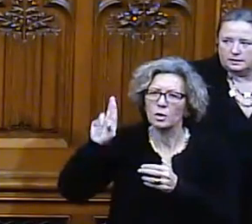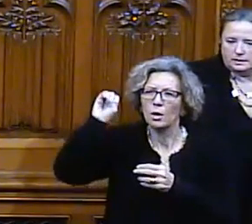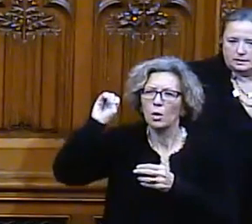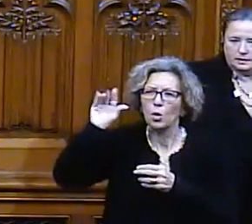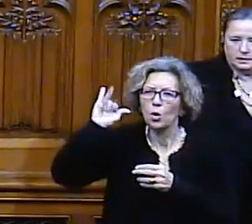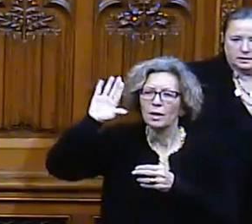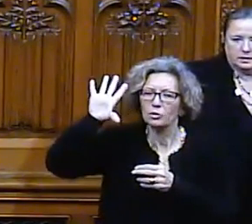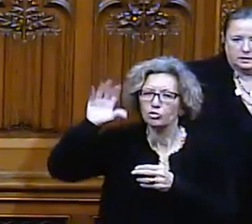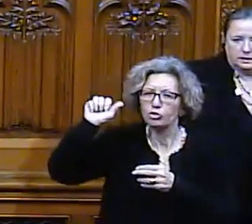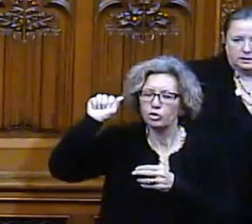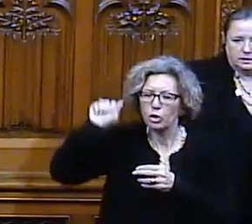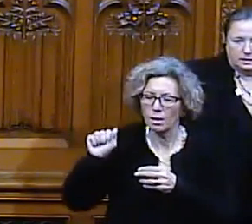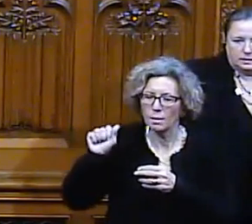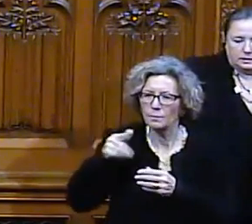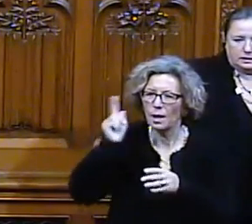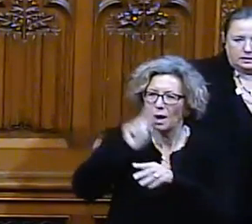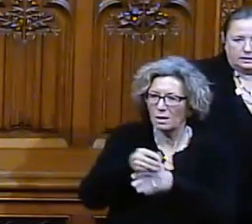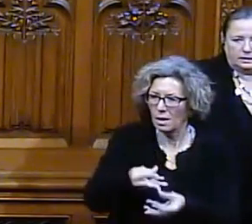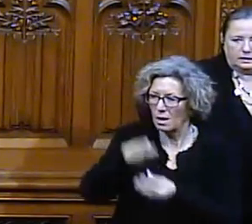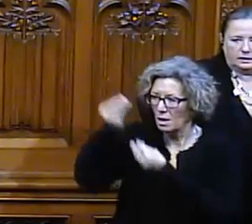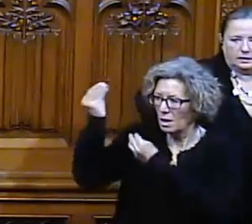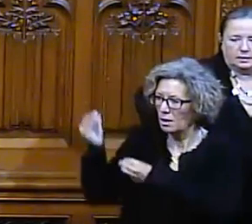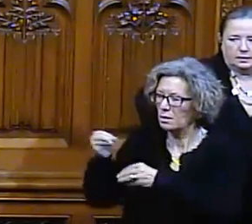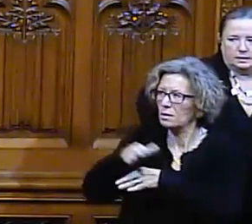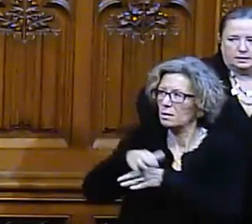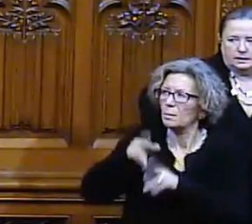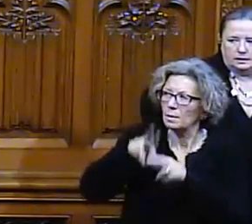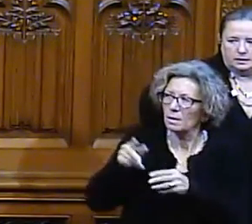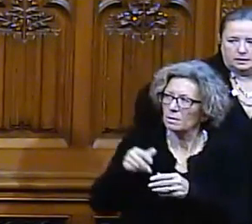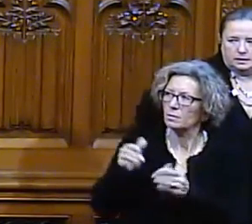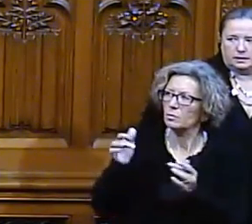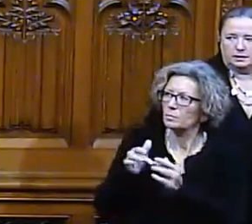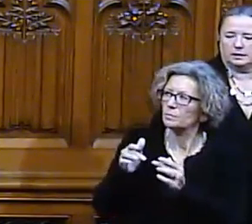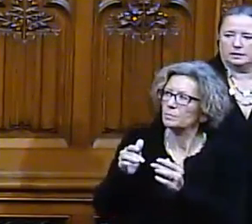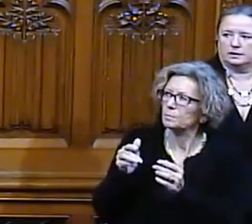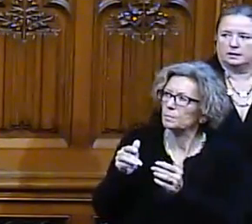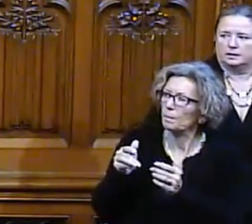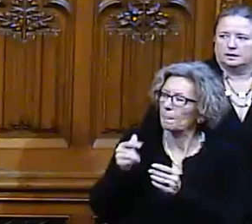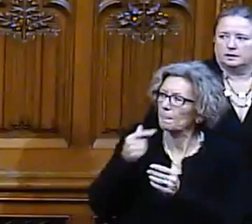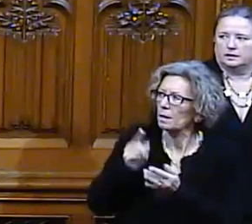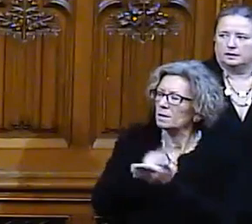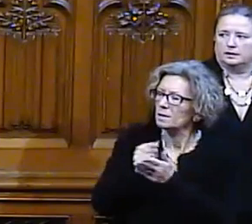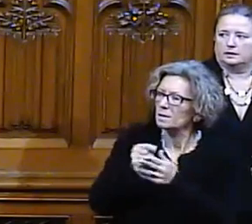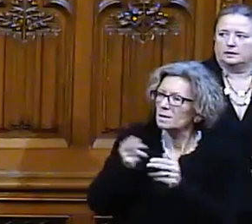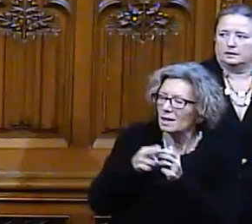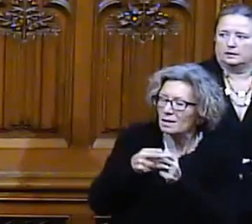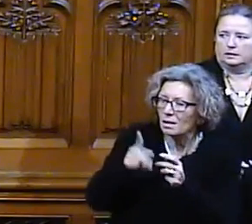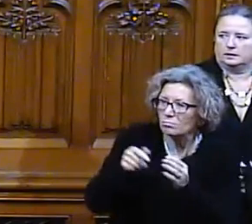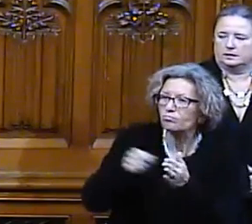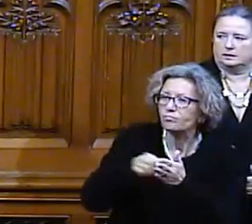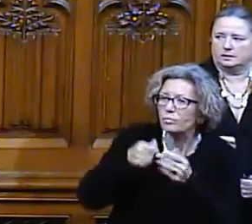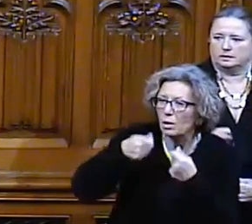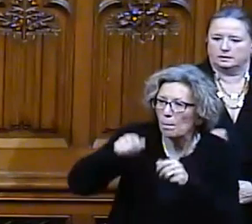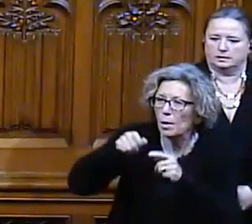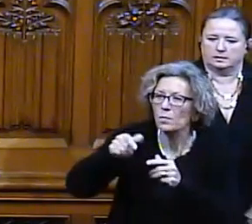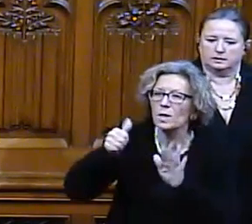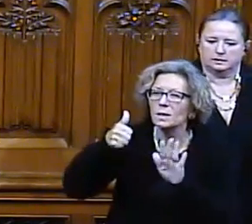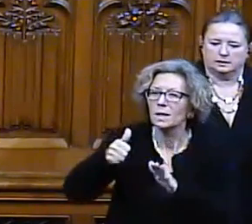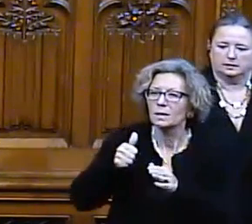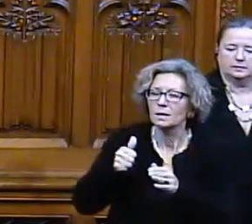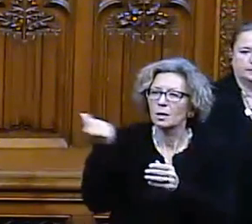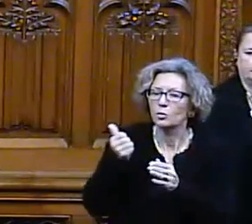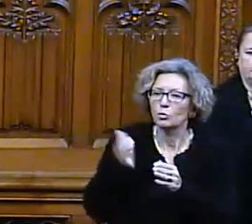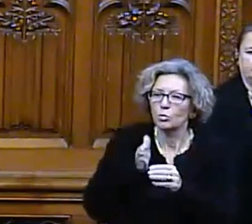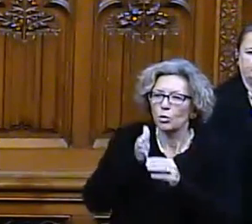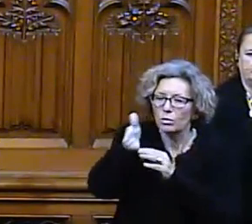Olescher einen Antrag ein. Der Wiener Gemeinderat spricht sich für die definitive und zeitnahe Errichtung der 6. Donauquerung im